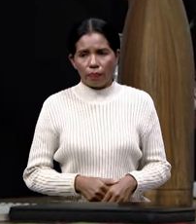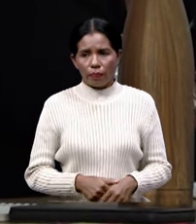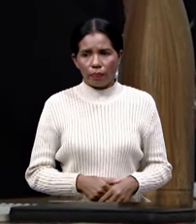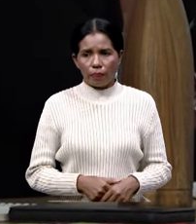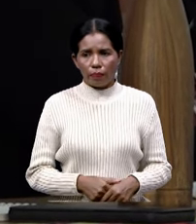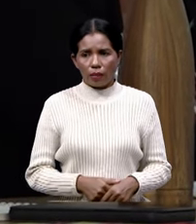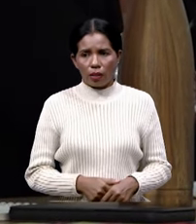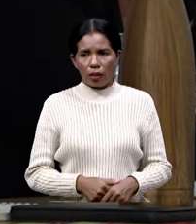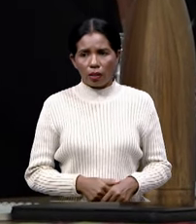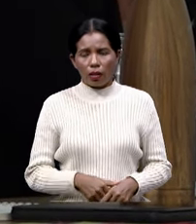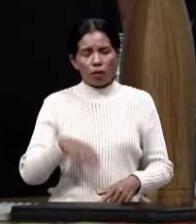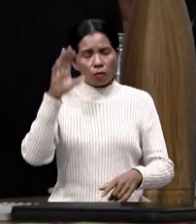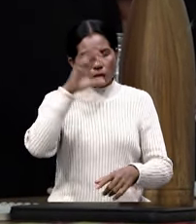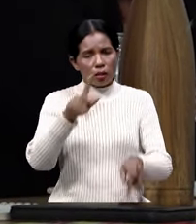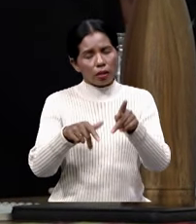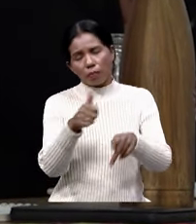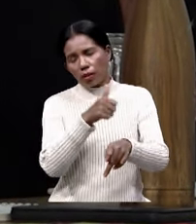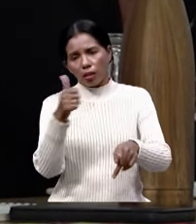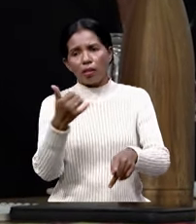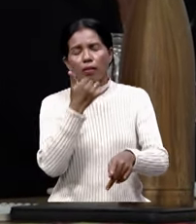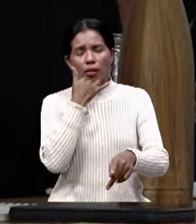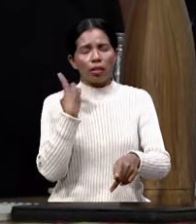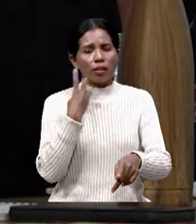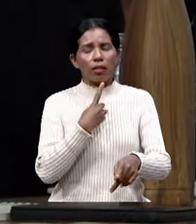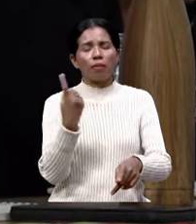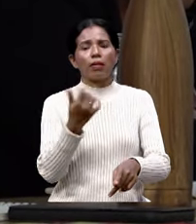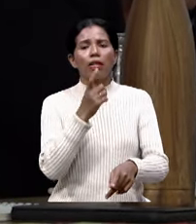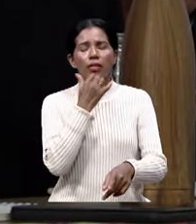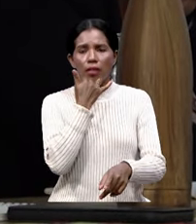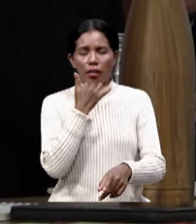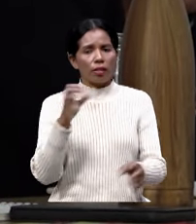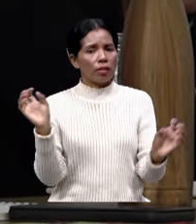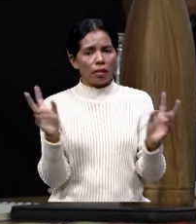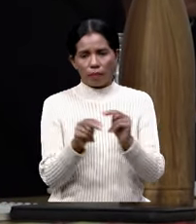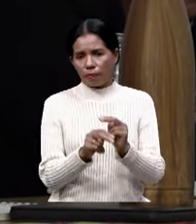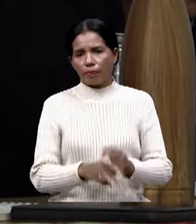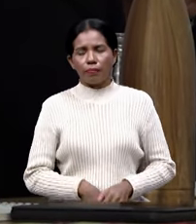Kalau buka dente masih lo di sala, kita mau sala dente.